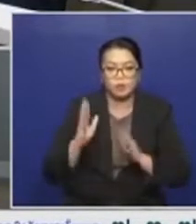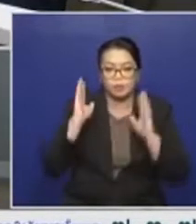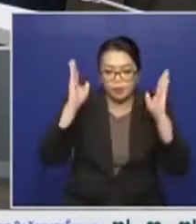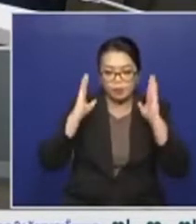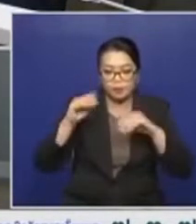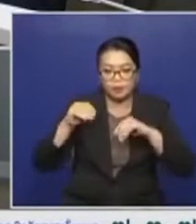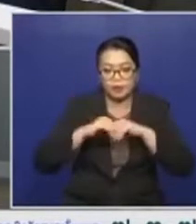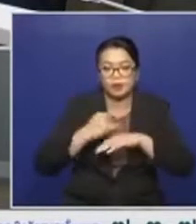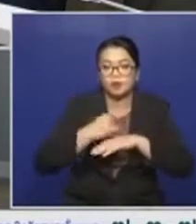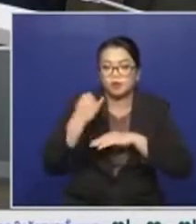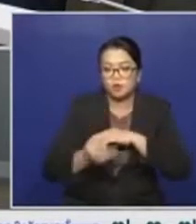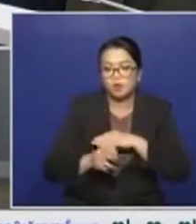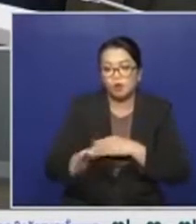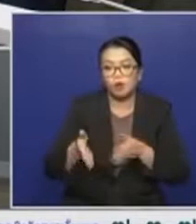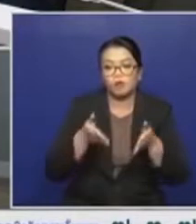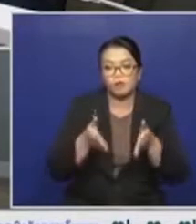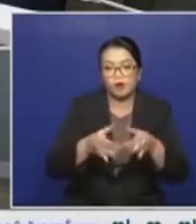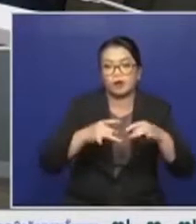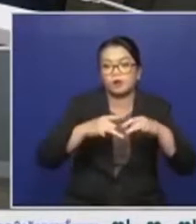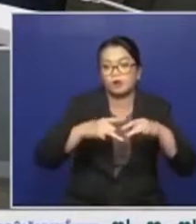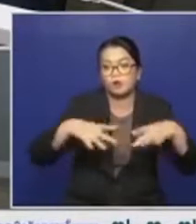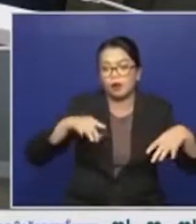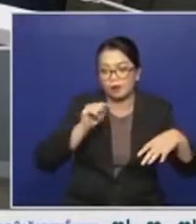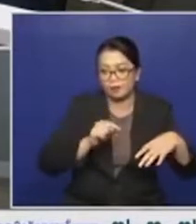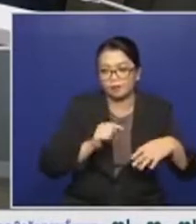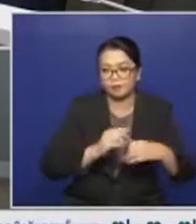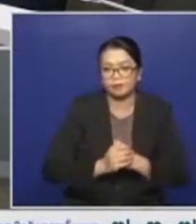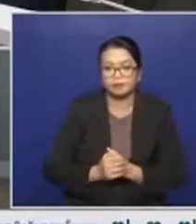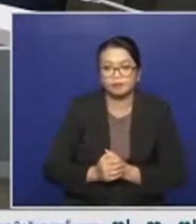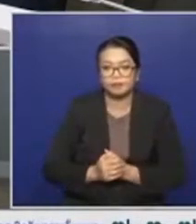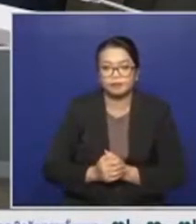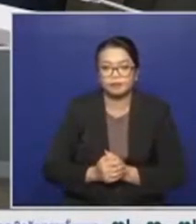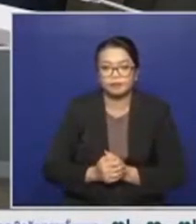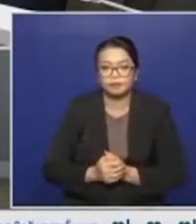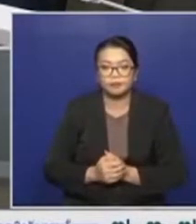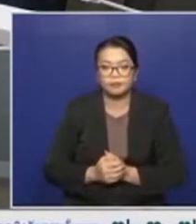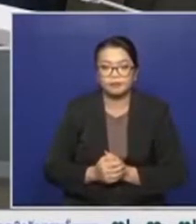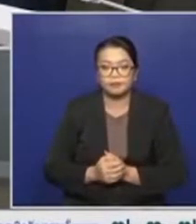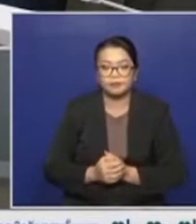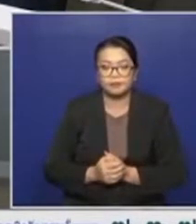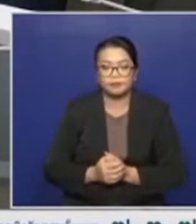ปายของรัฐสภาแล้วนะครับคือ